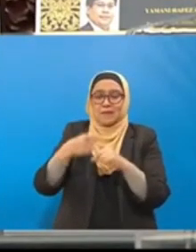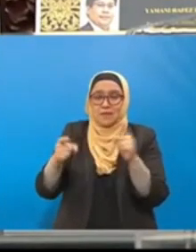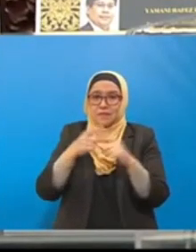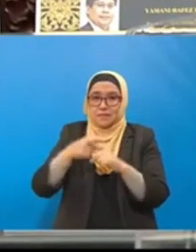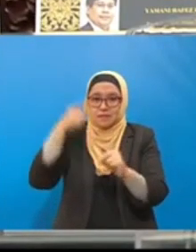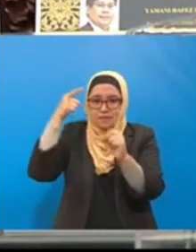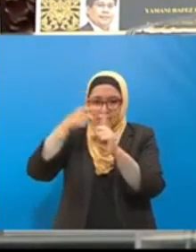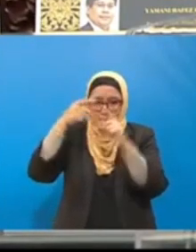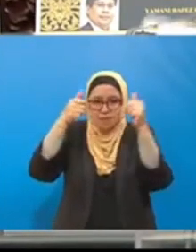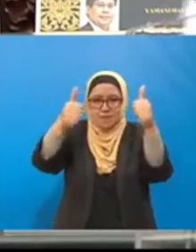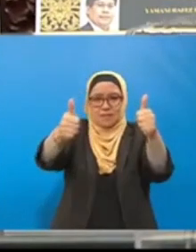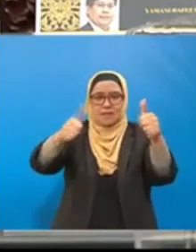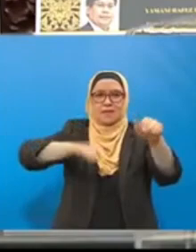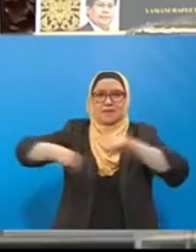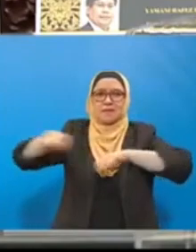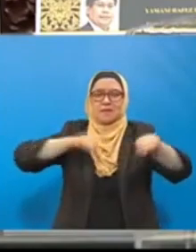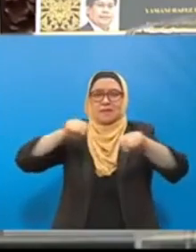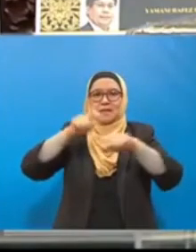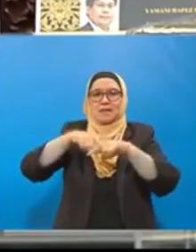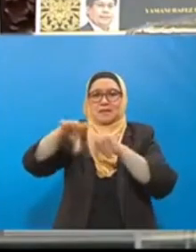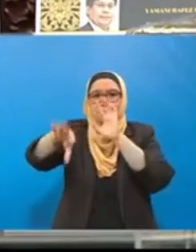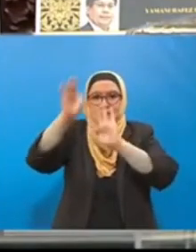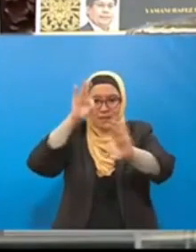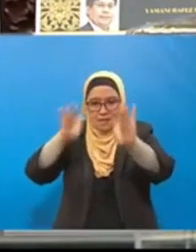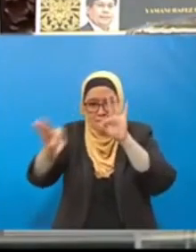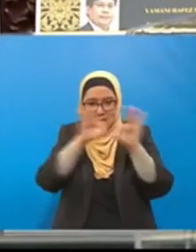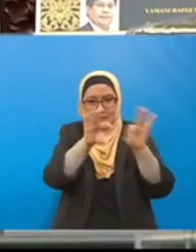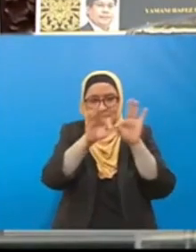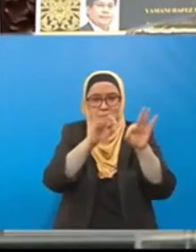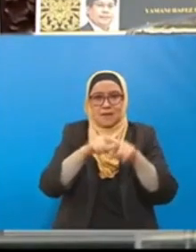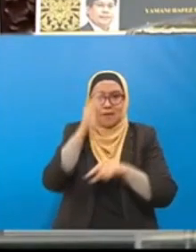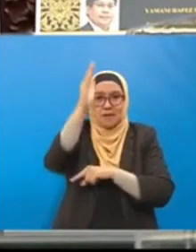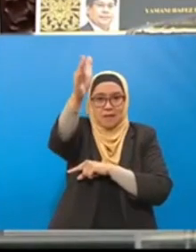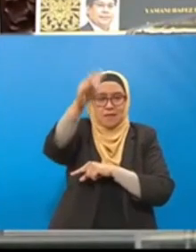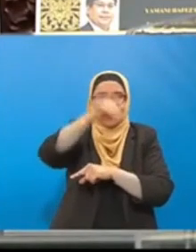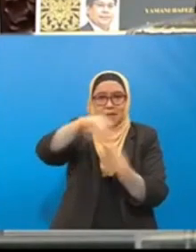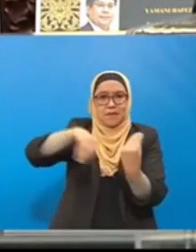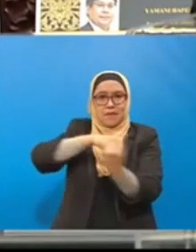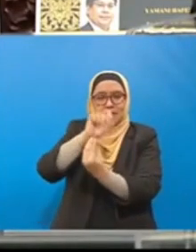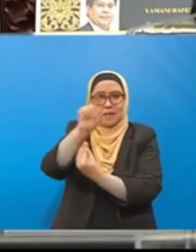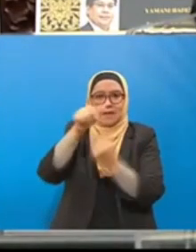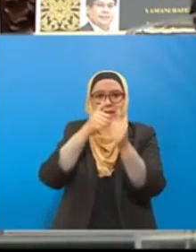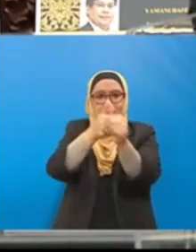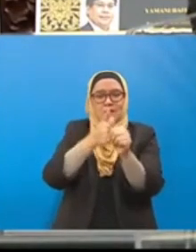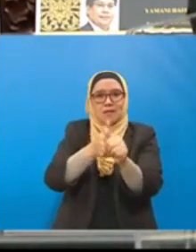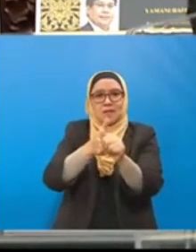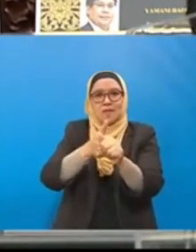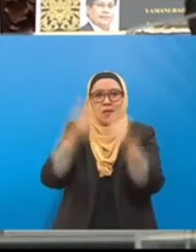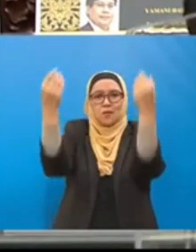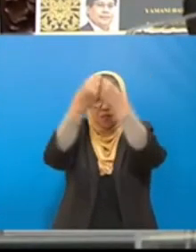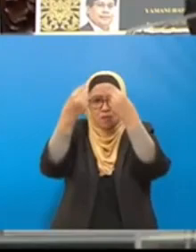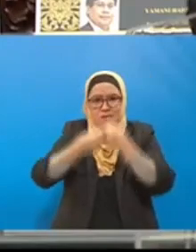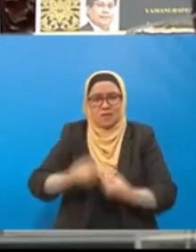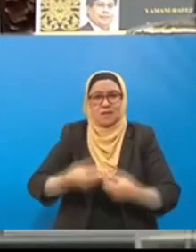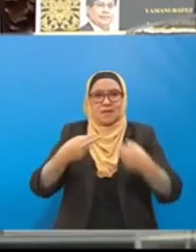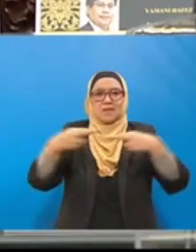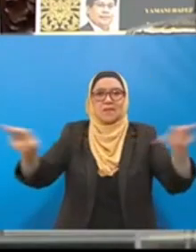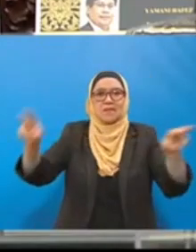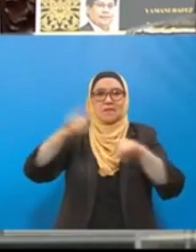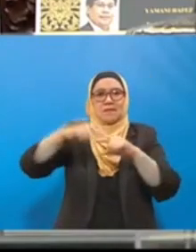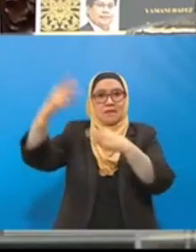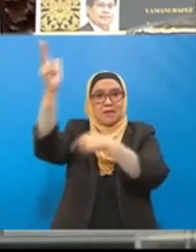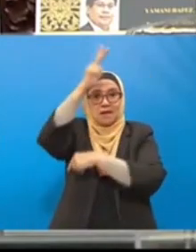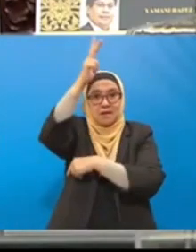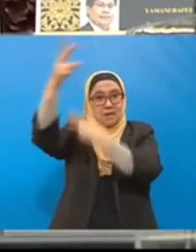di mana ianya tertakluk kepada kota rasmi daripada Saudi kepada Malaysia dan lain-lain